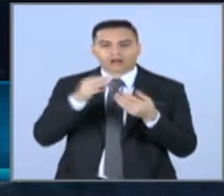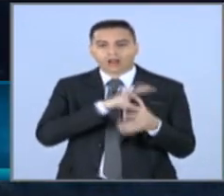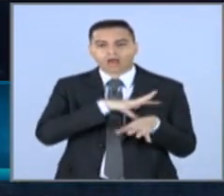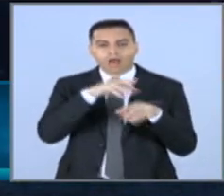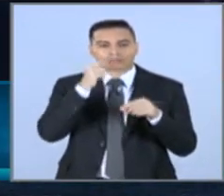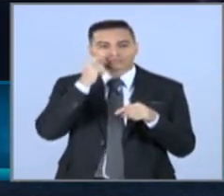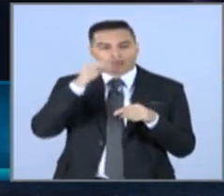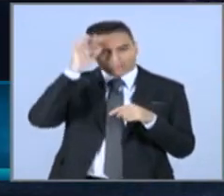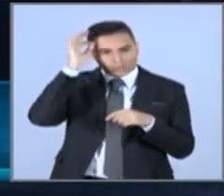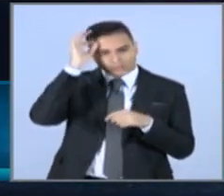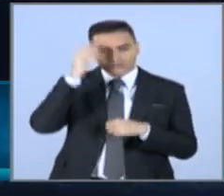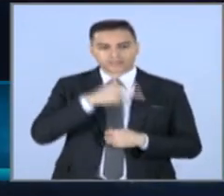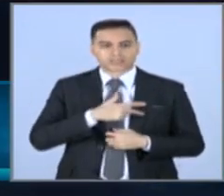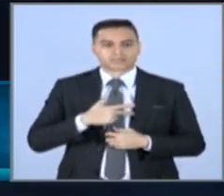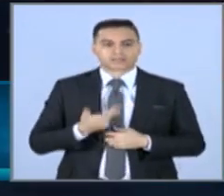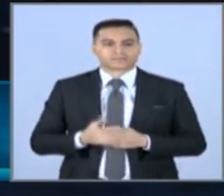هو؟